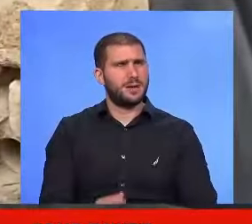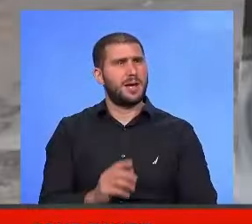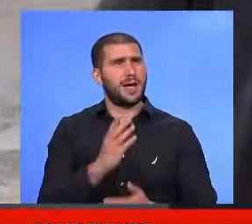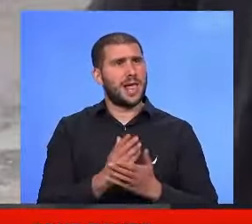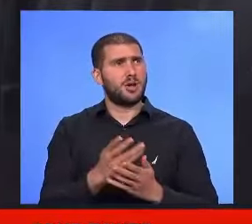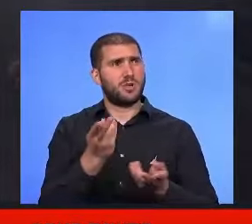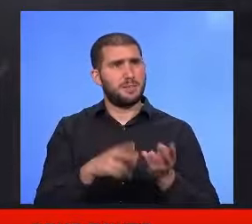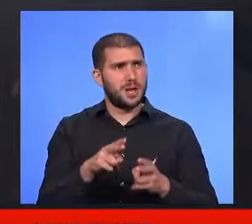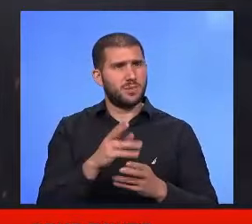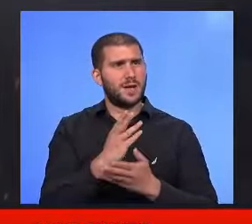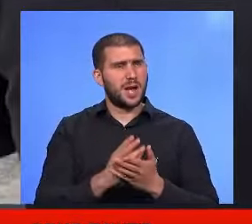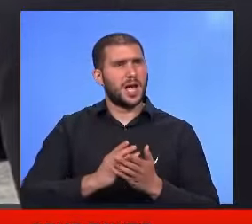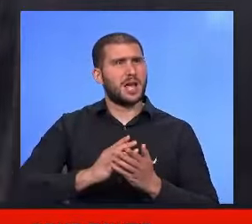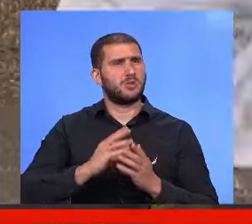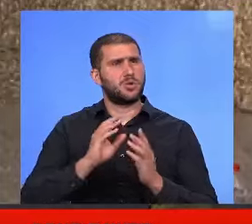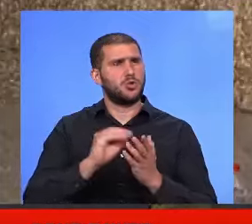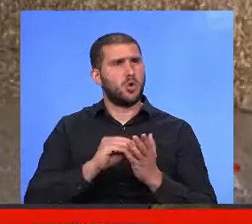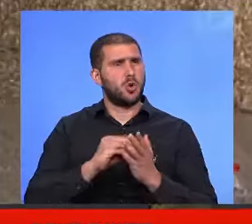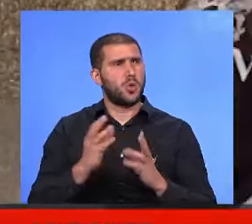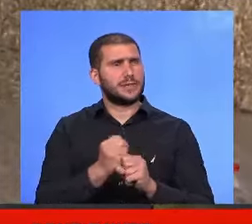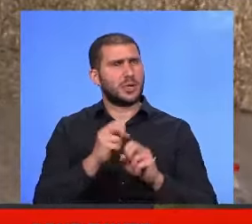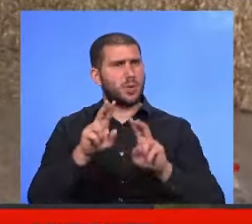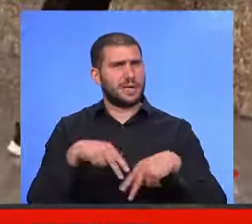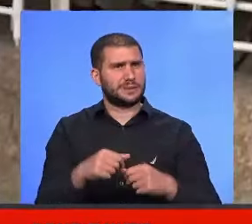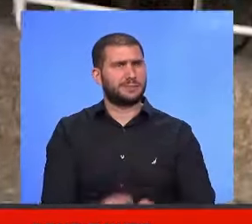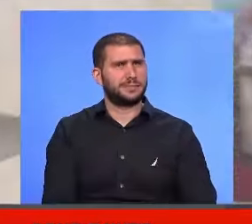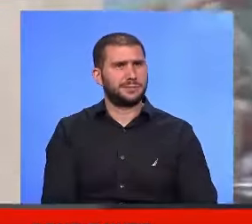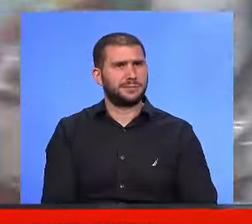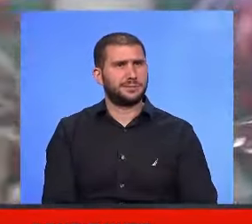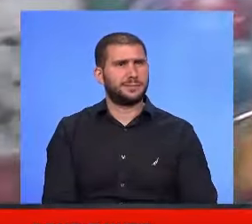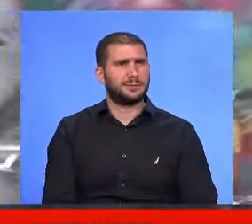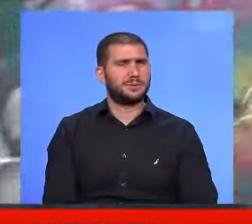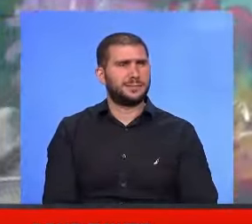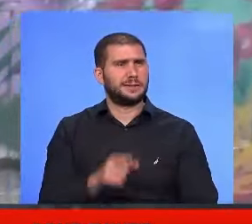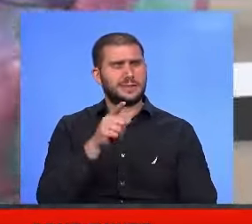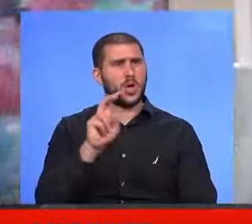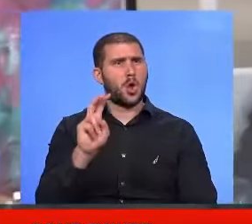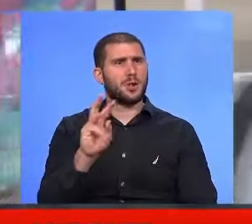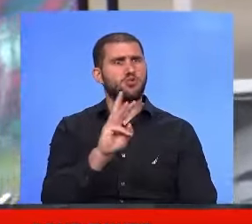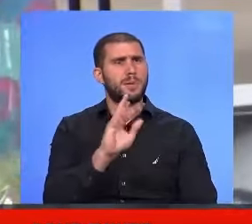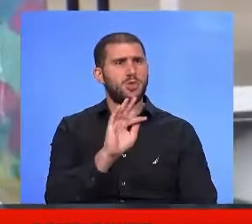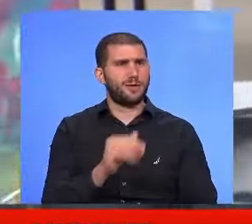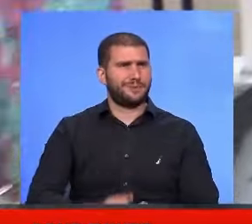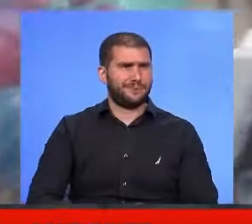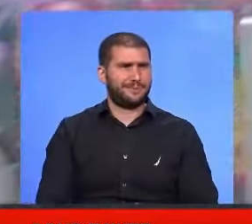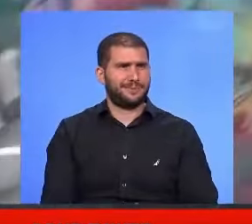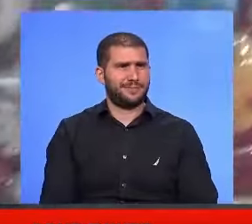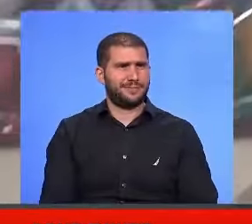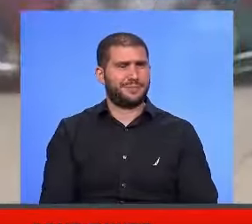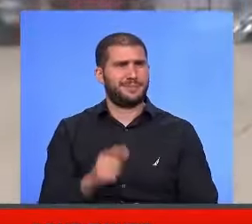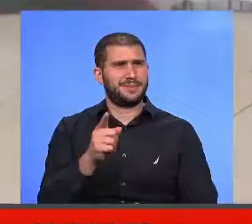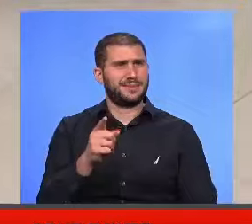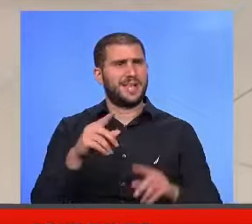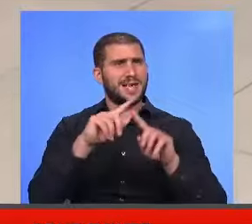שאינם ועל אלו שעוד לא הצלחנו להחזיר. This is Omer Shem Tov. This is